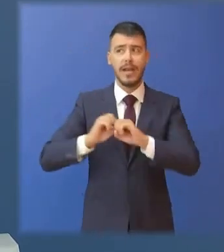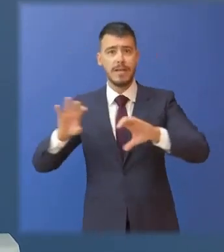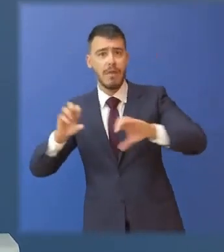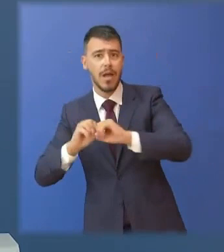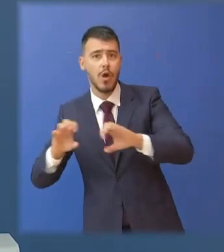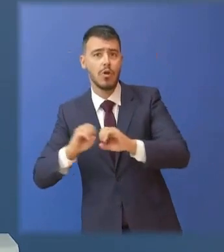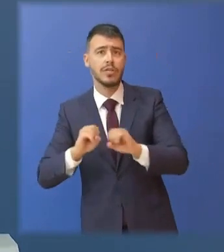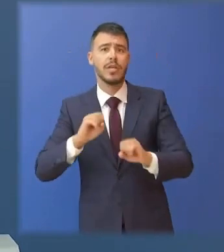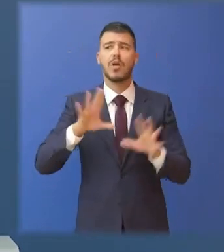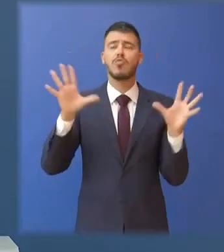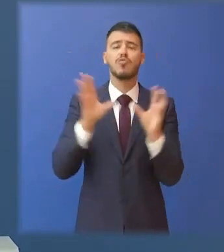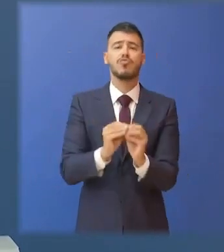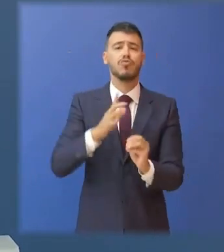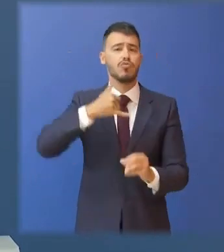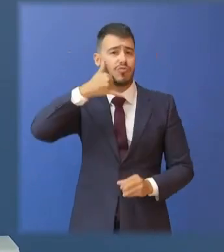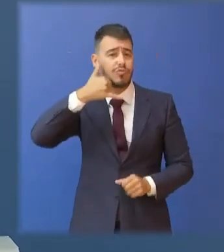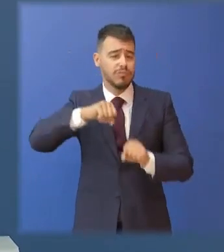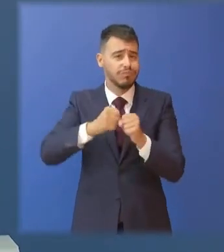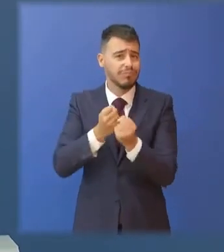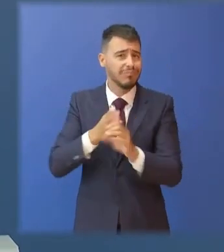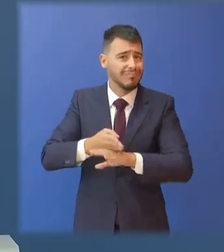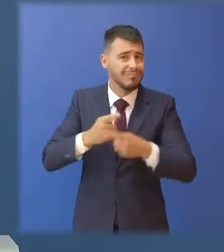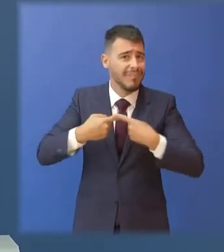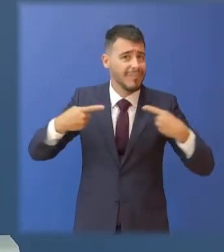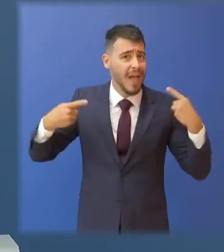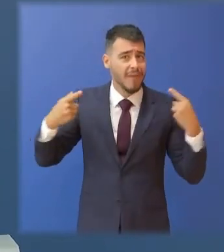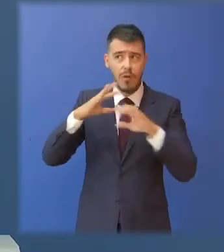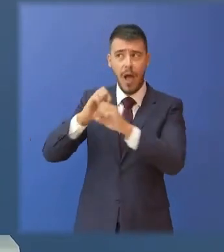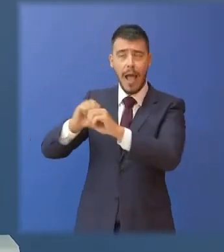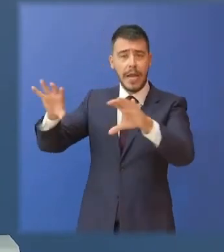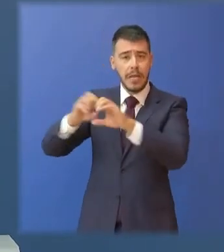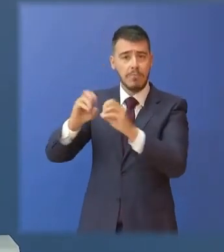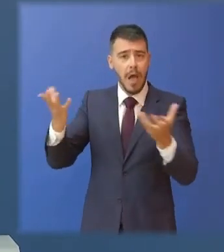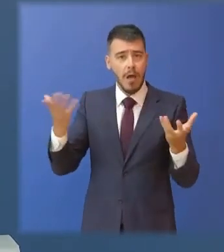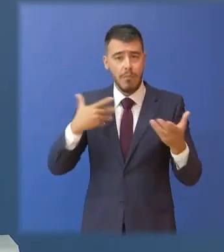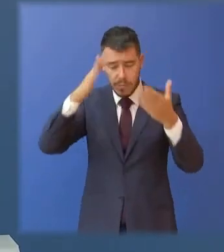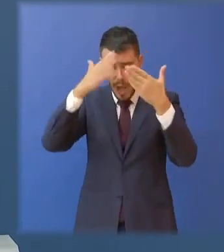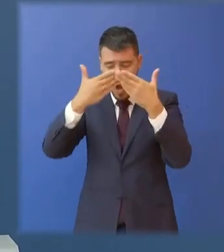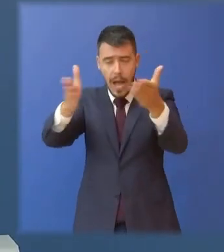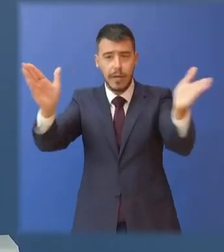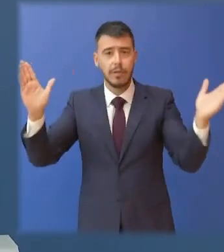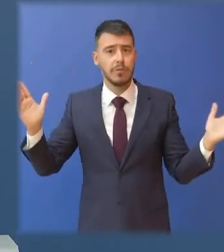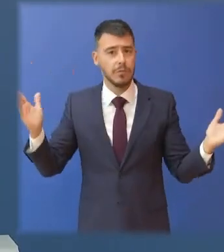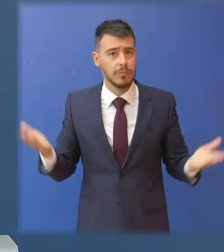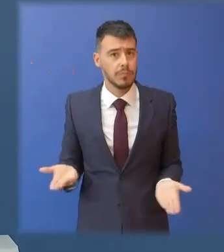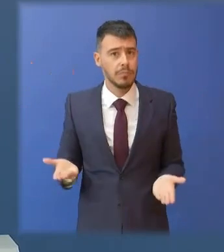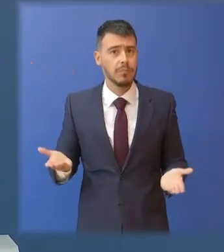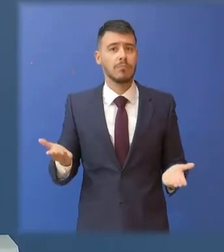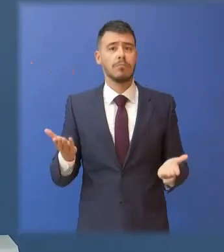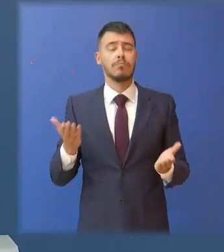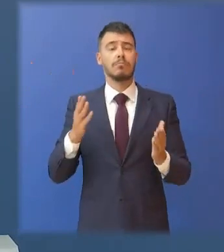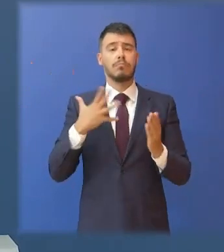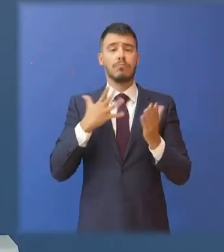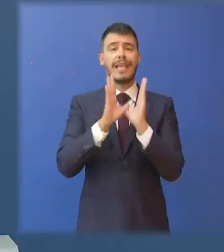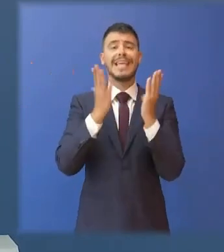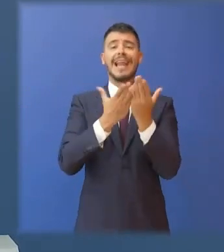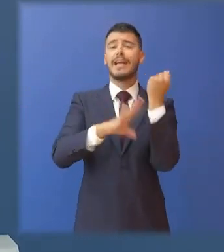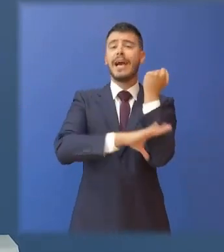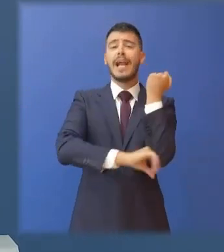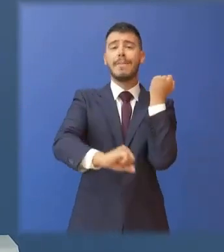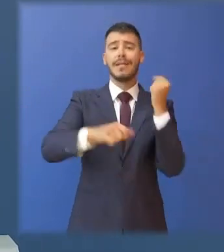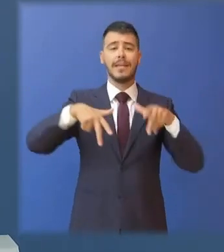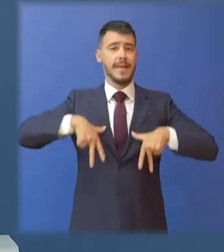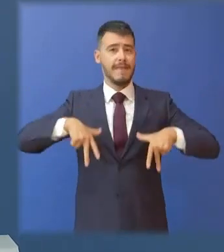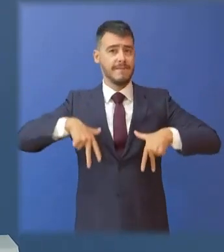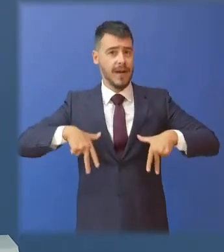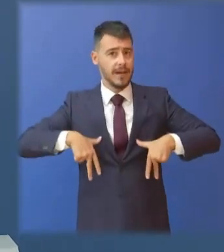παράνομων λογισμικών. Το κάναμε και πριν από, νομίζω, ένα μήνα, όπου οι γενικοί γραμματείς της κυβέρνησης δώσαν το παρόν